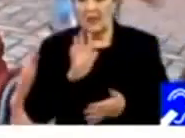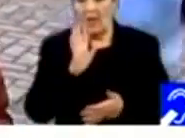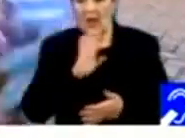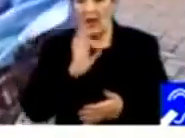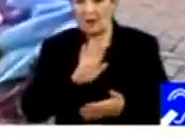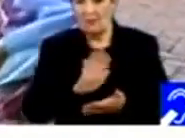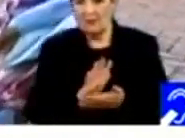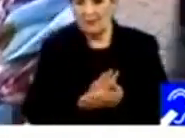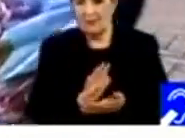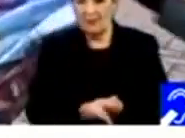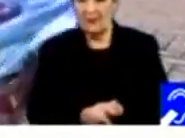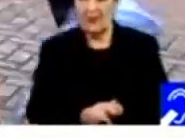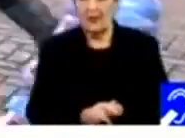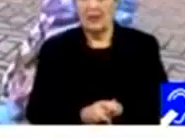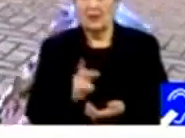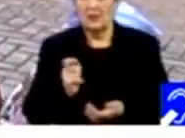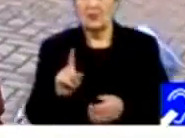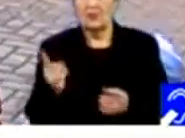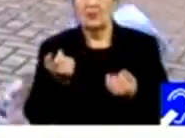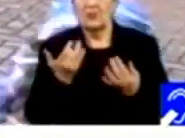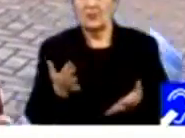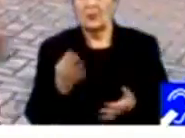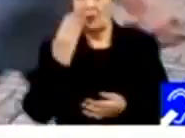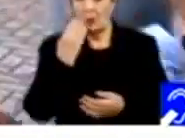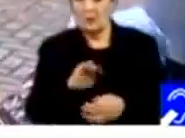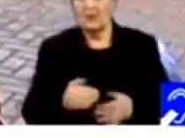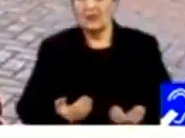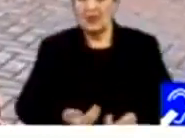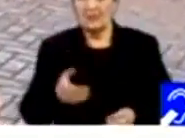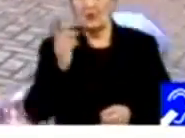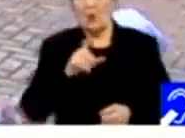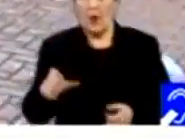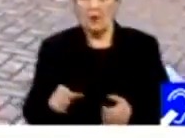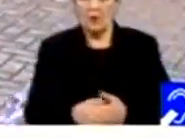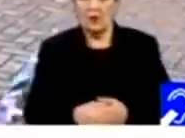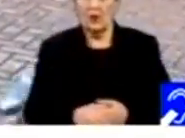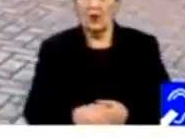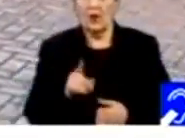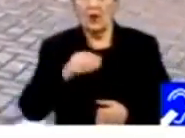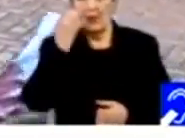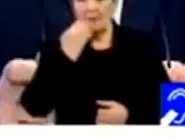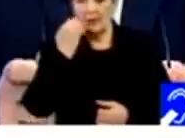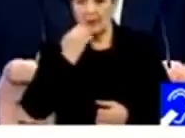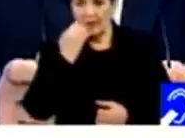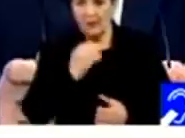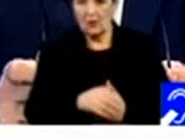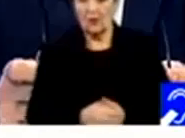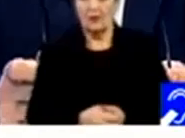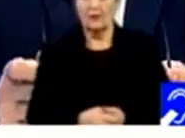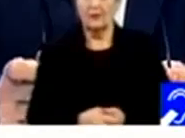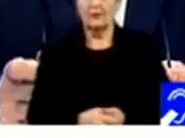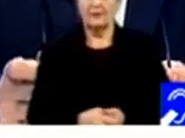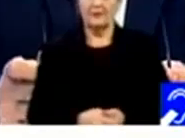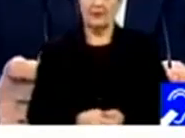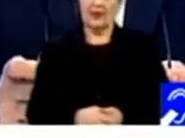Și mai departe ce aici cere pentru îmbunătățirea vieții oamenilor, mai ales a bătrânilor.